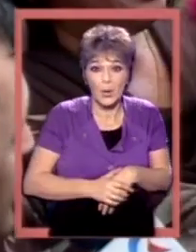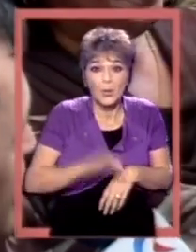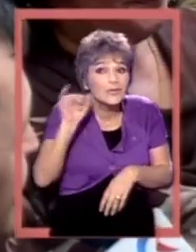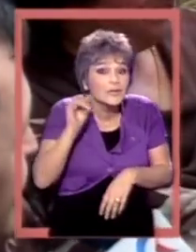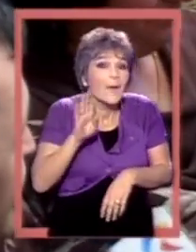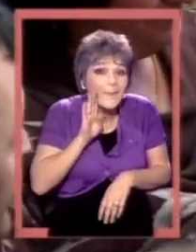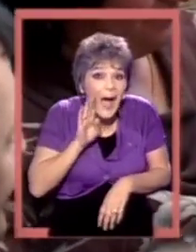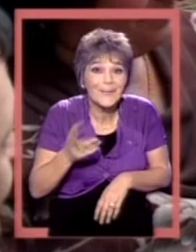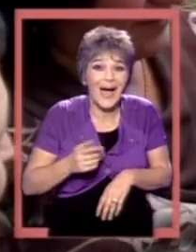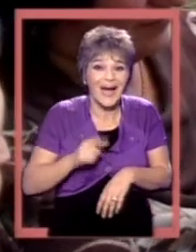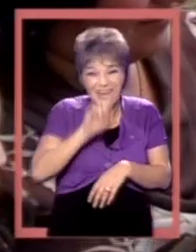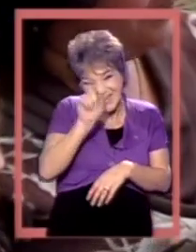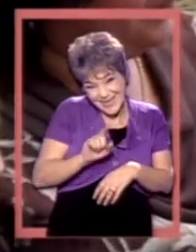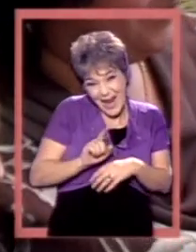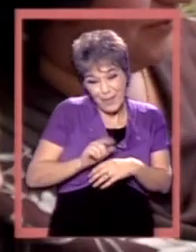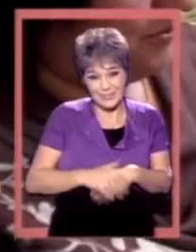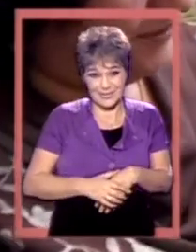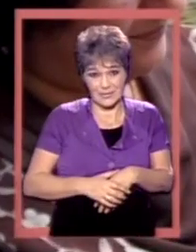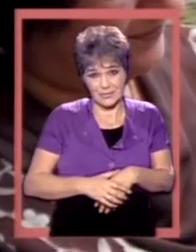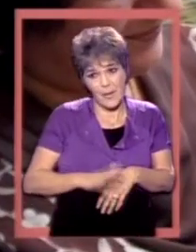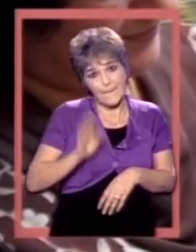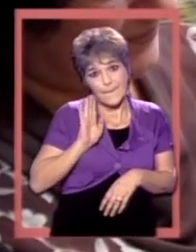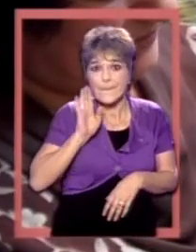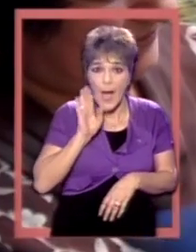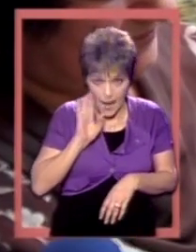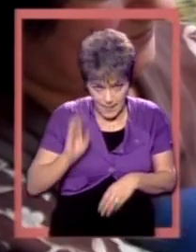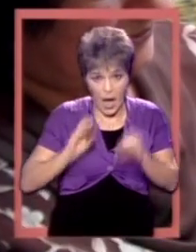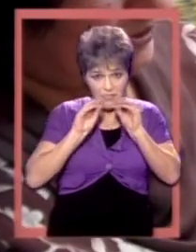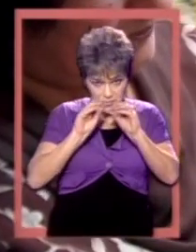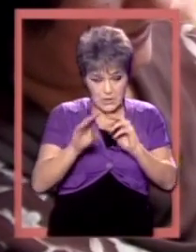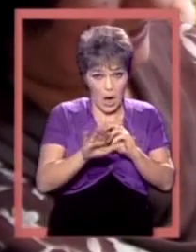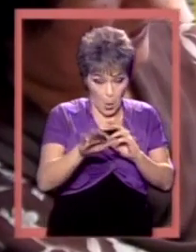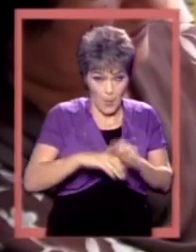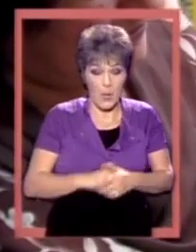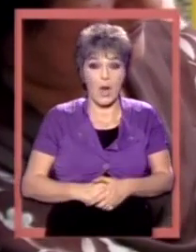Mămica? Mama. Mama. Da. Și mai cine?